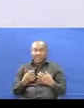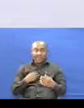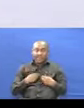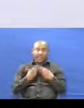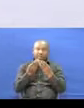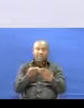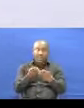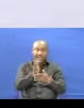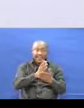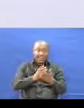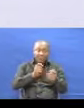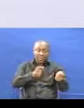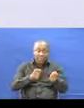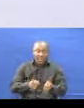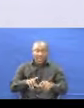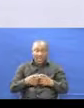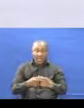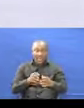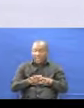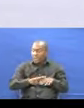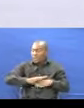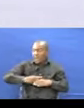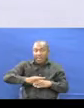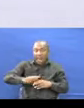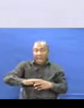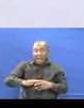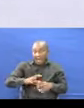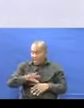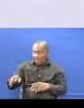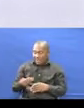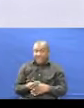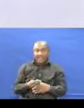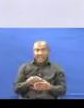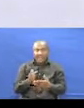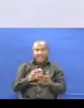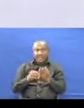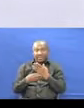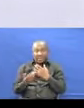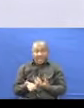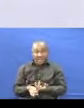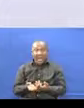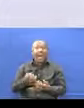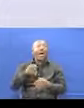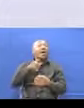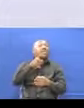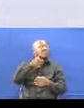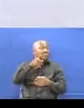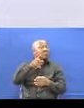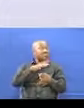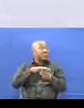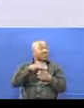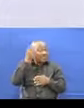sehemu iliyolimwa, lakini je, shamba zima ni sehemu gani? Ndio utumie akili. Kutumia akili ni kwa kusikiliza